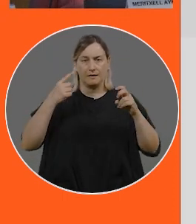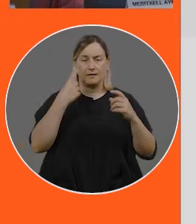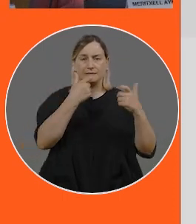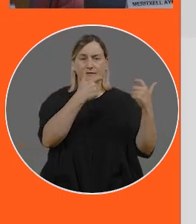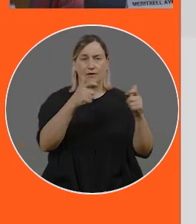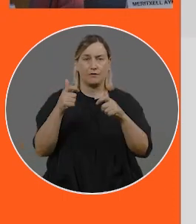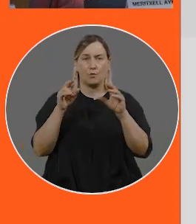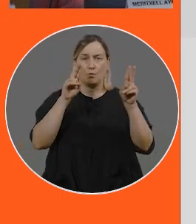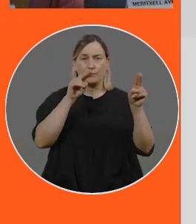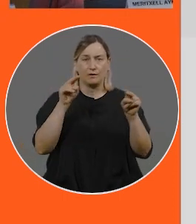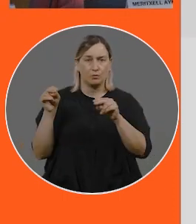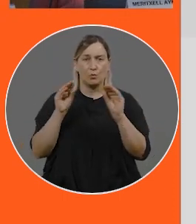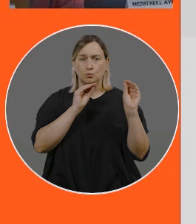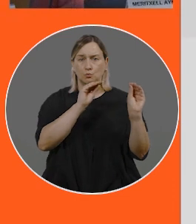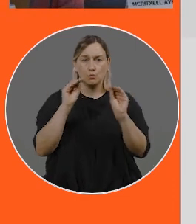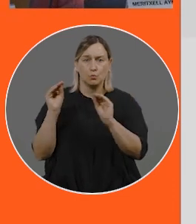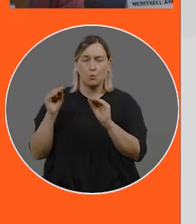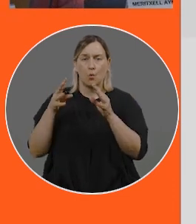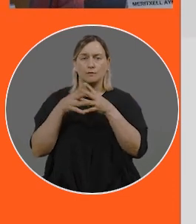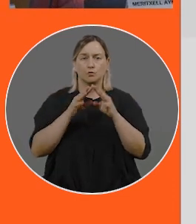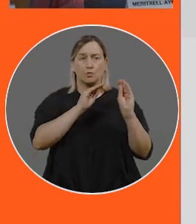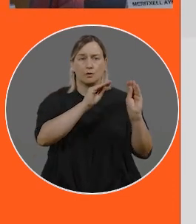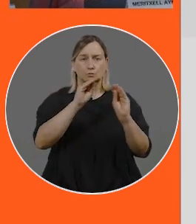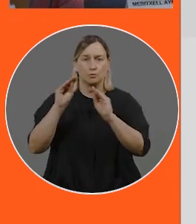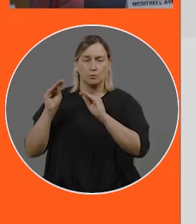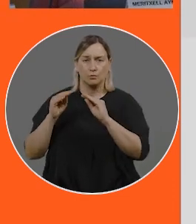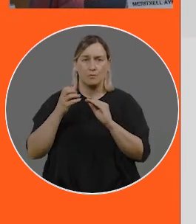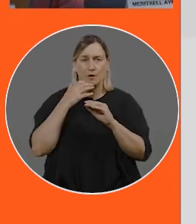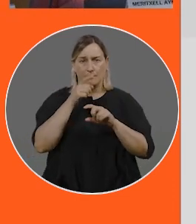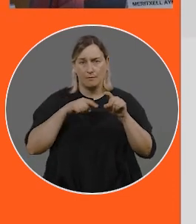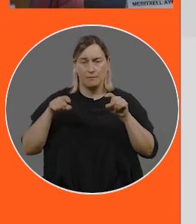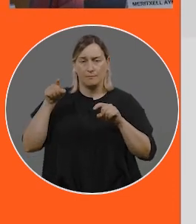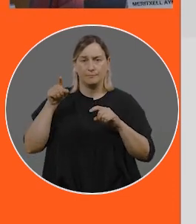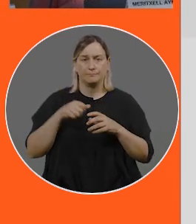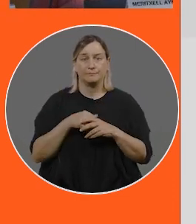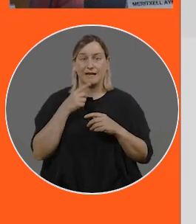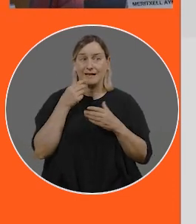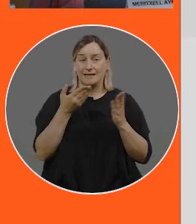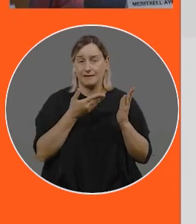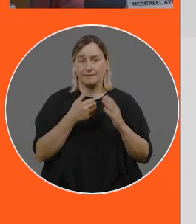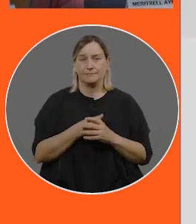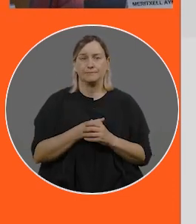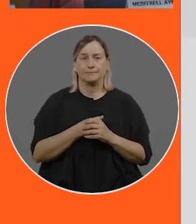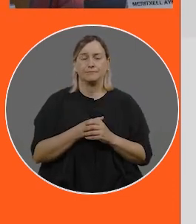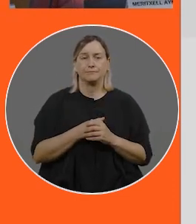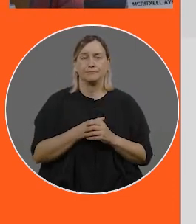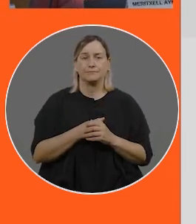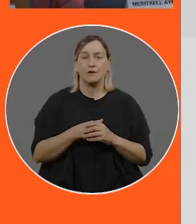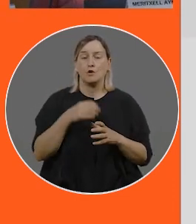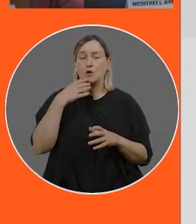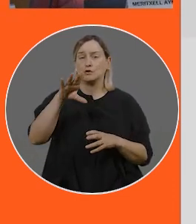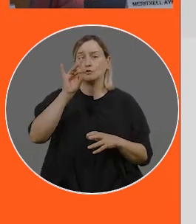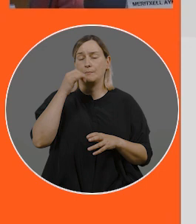seu títol i la seva estructura. Després escape. Ho veiem. Aquí tenim un